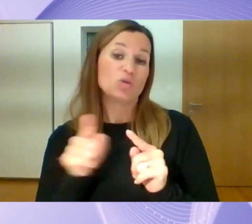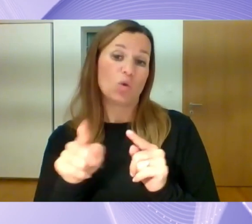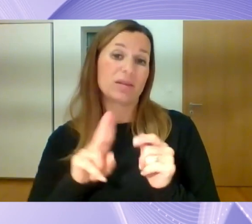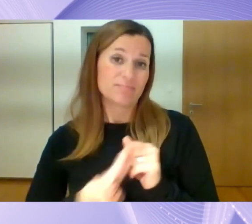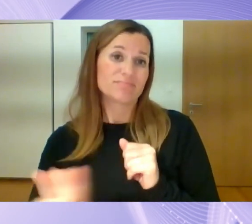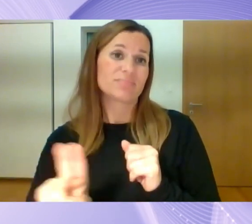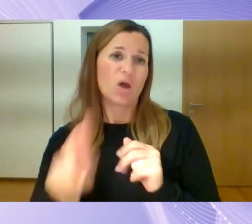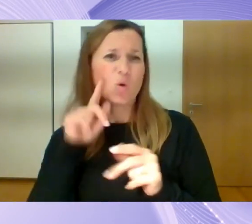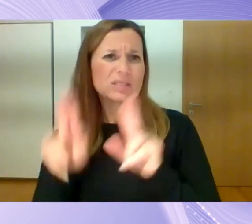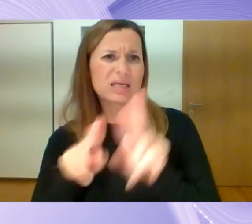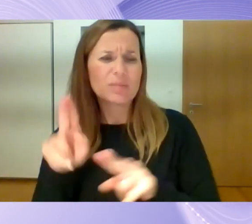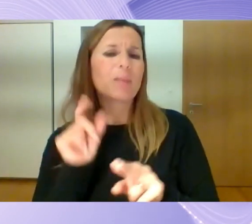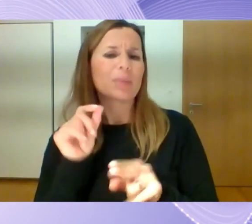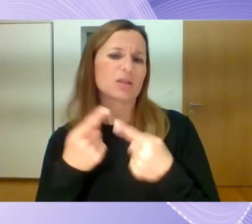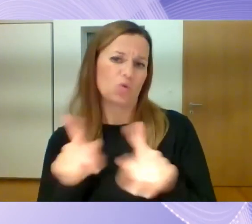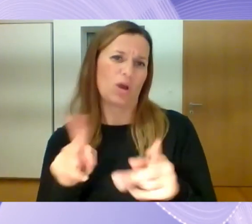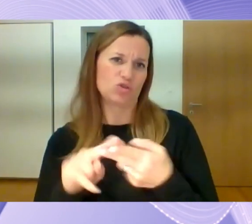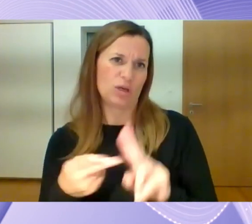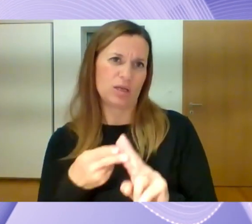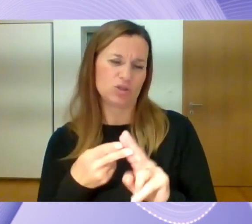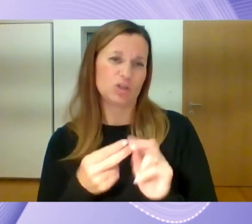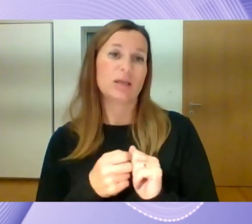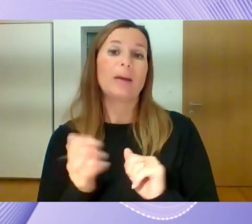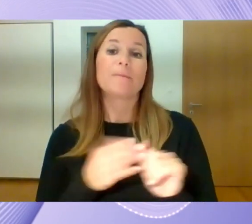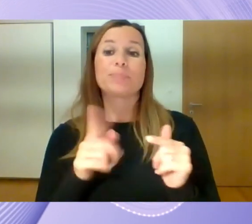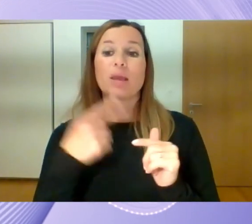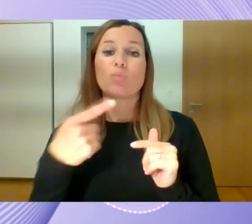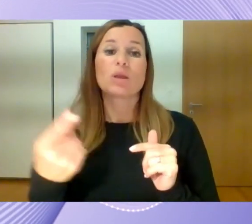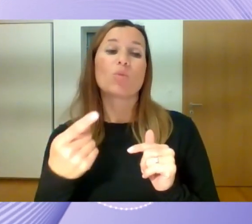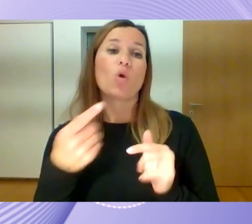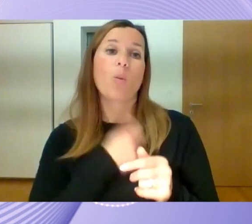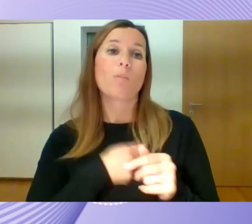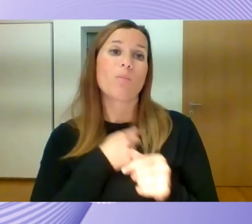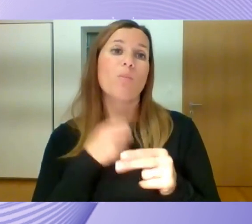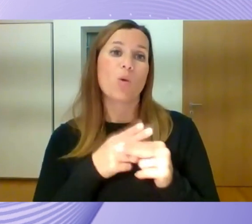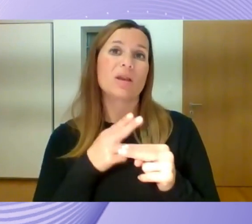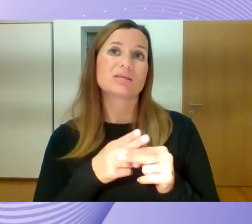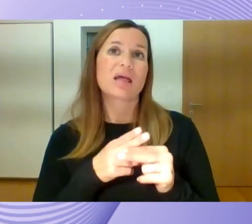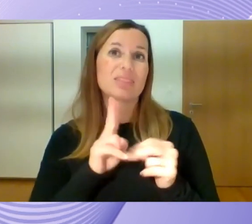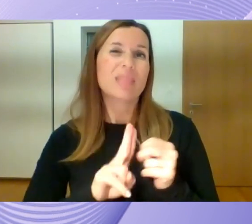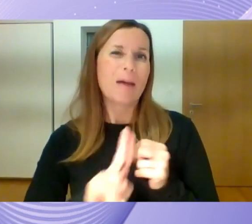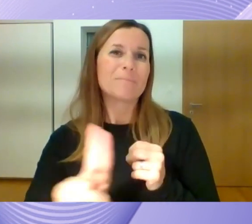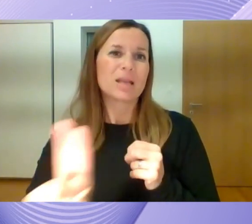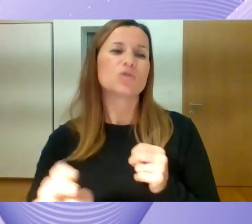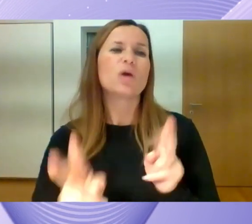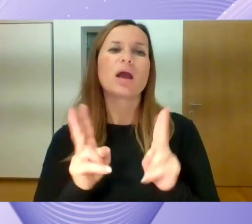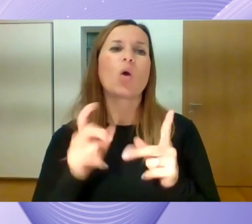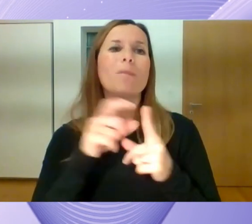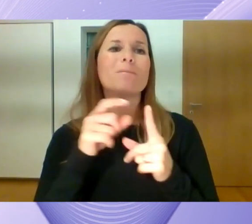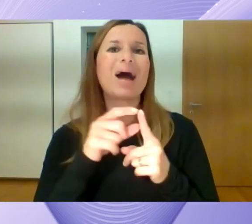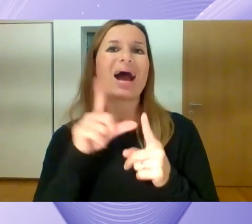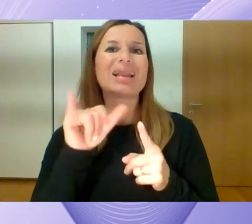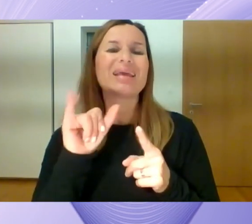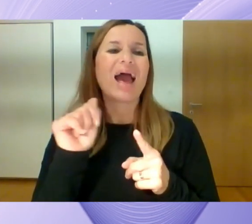ta socialen del. Pa potem, ko bolezen napreduje, kako s paliativno oskrbo,